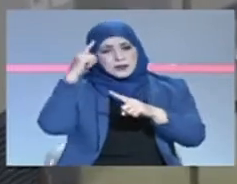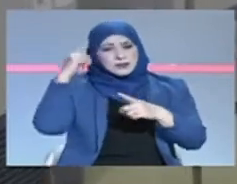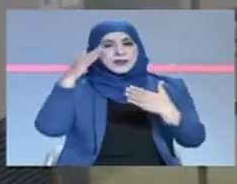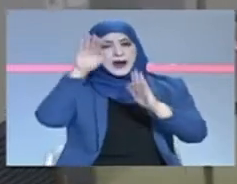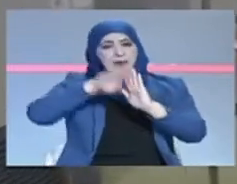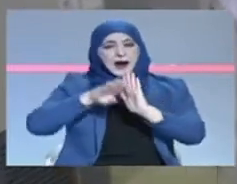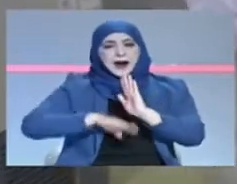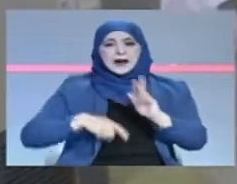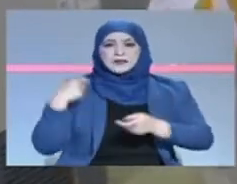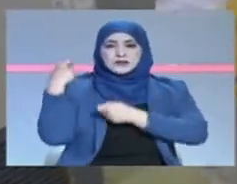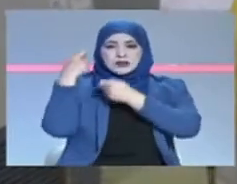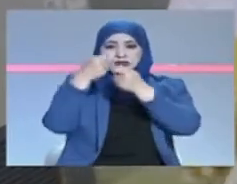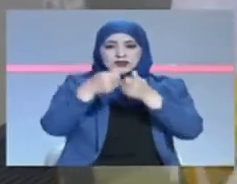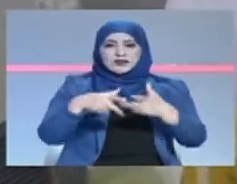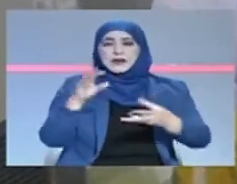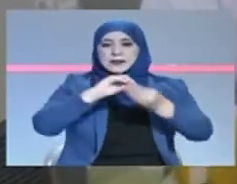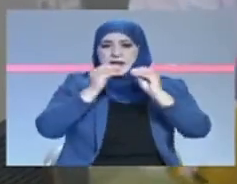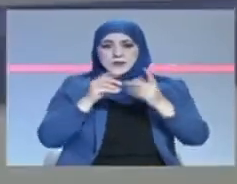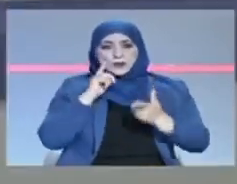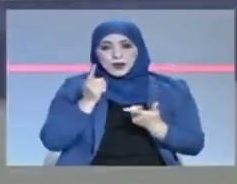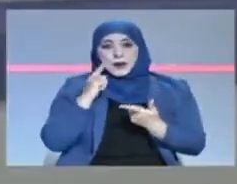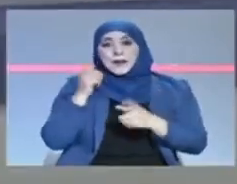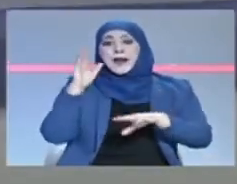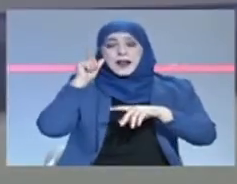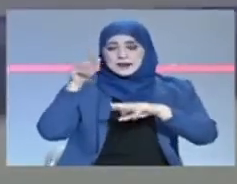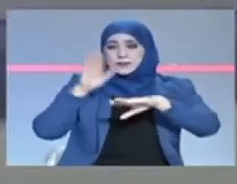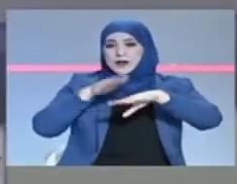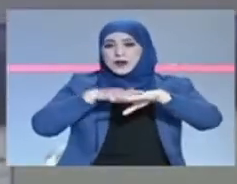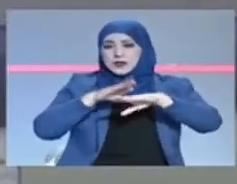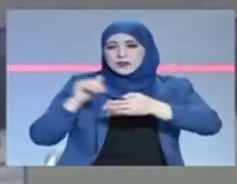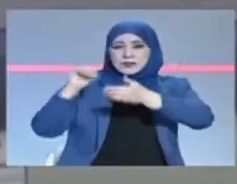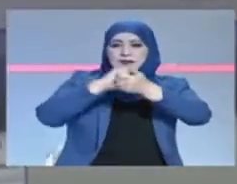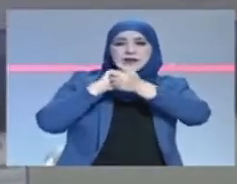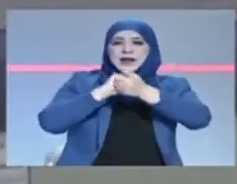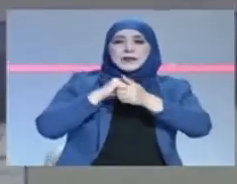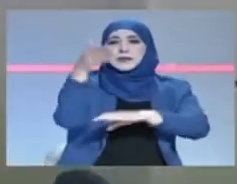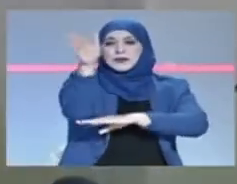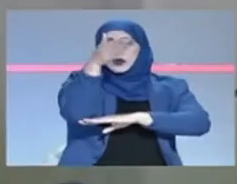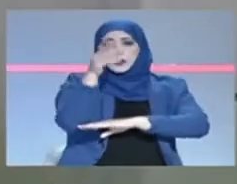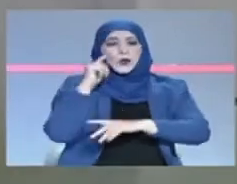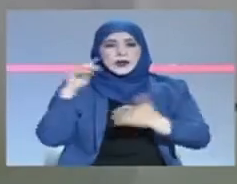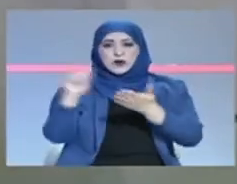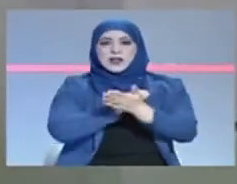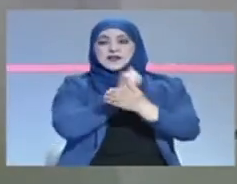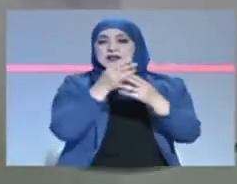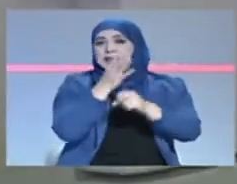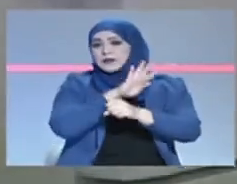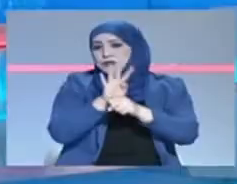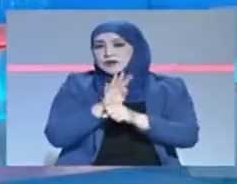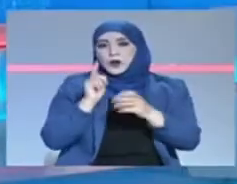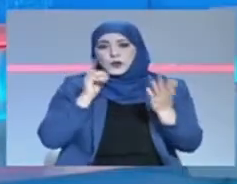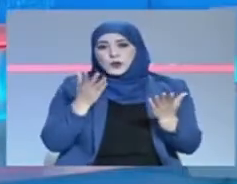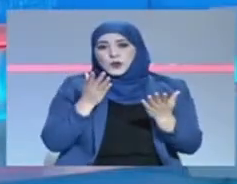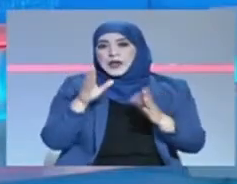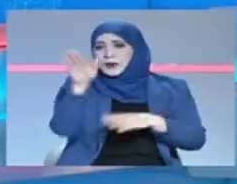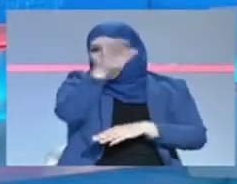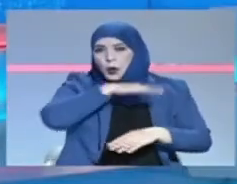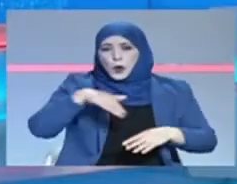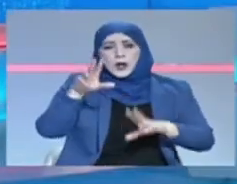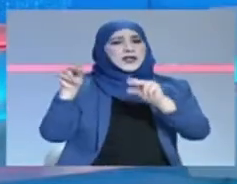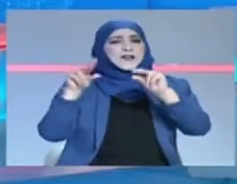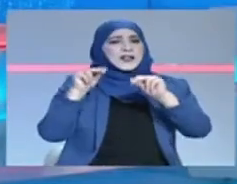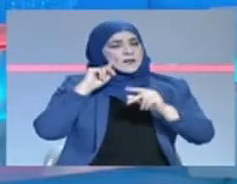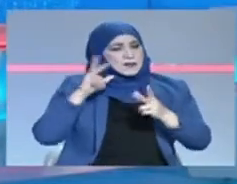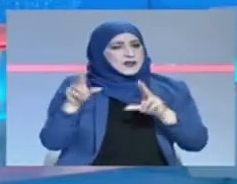بكثير من نفقات الطوارئ، مشيرا إلى ضرورة التضامن الدولي إزاء الأوبئة على اعتبار وأن لا أمن لأحد حتى ينعم